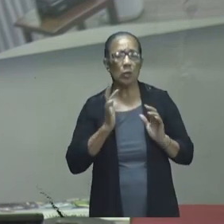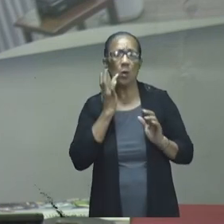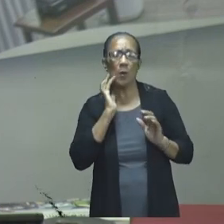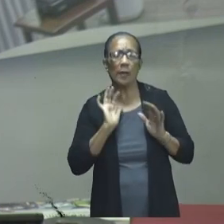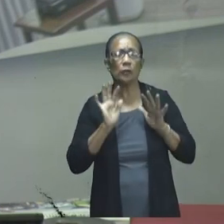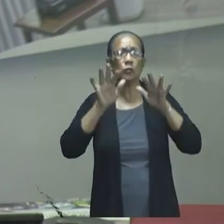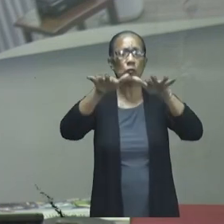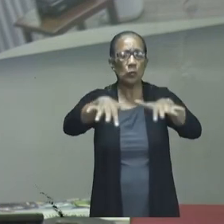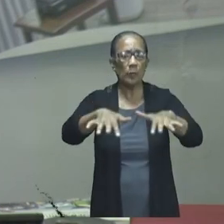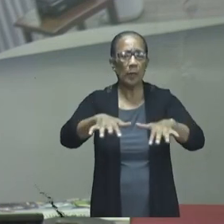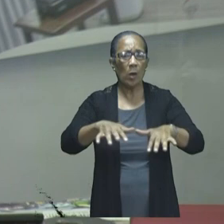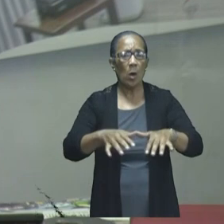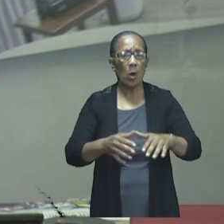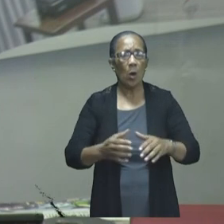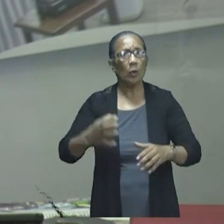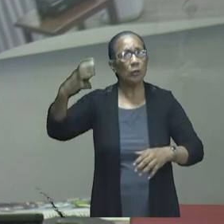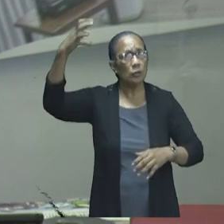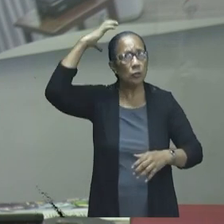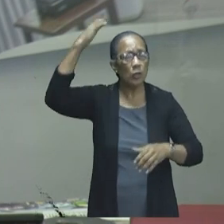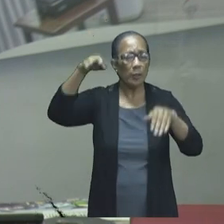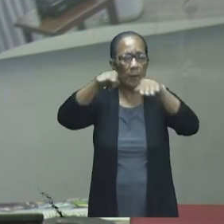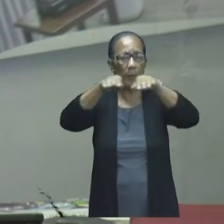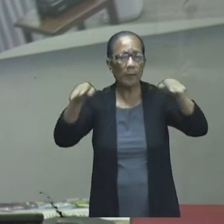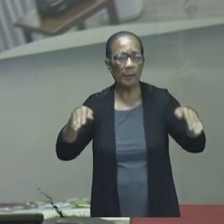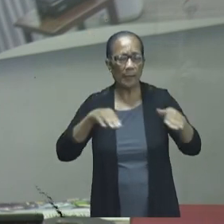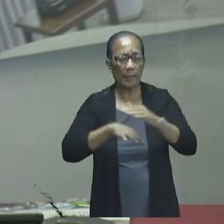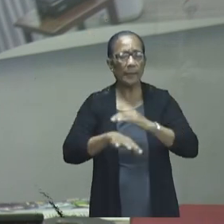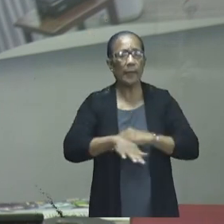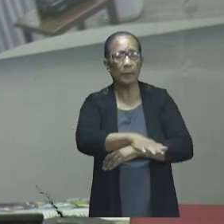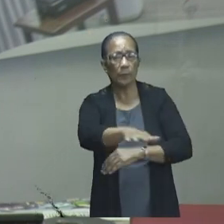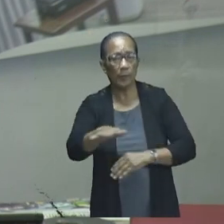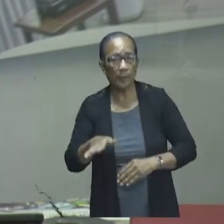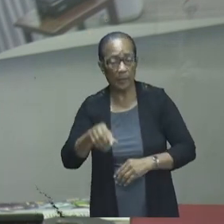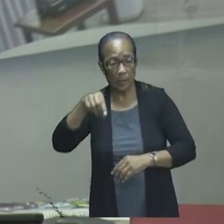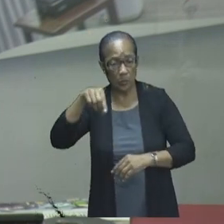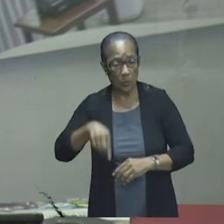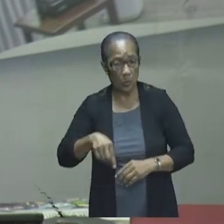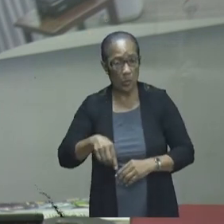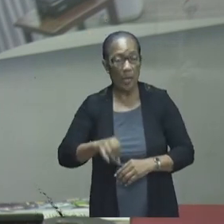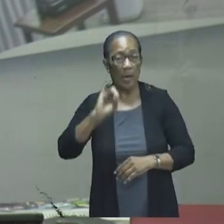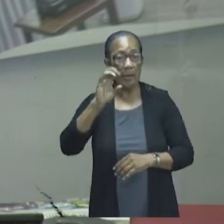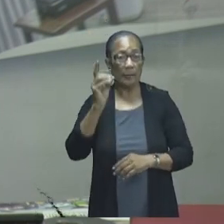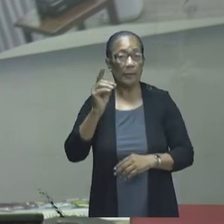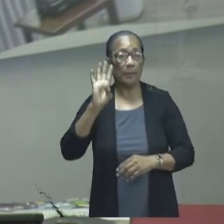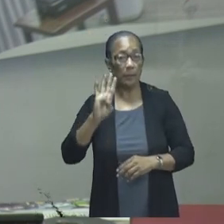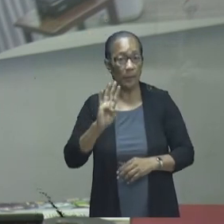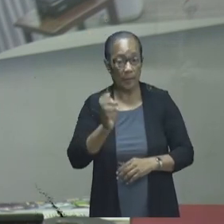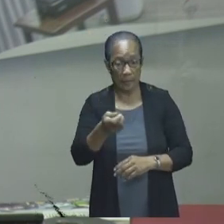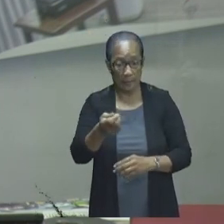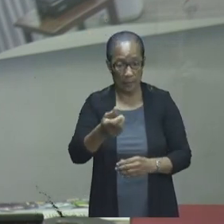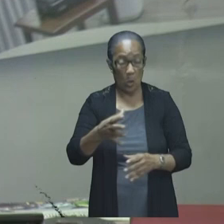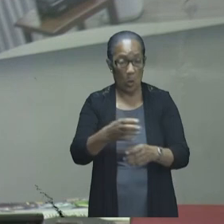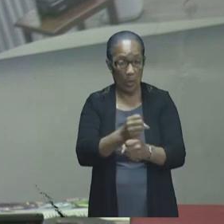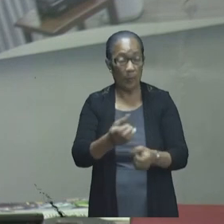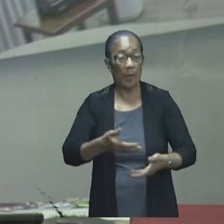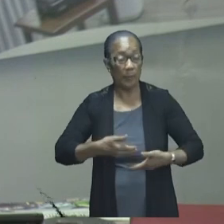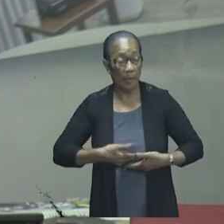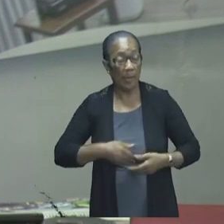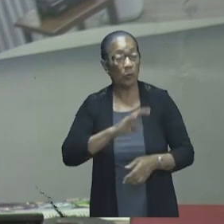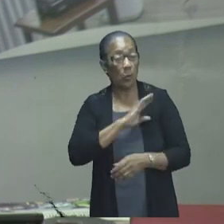zonnepanelenproject in het binnenland wat geïntensiveerd wordt en waarvoor ideally financiële middelen had hij wanneer om het intensiveren is ook green